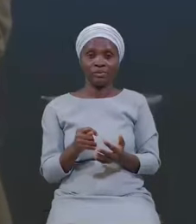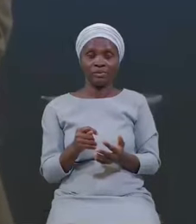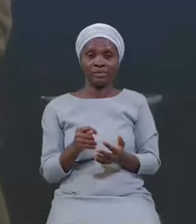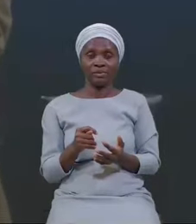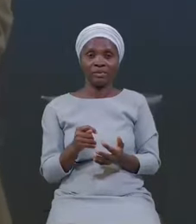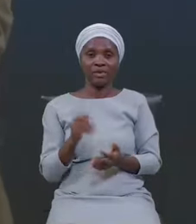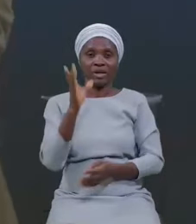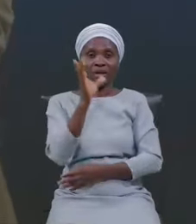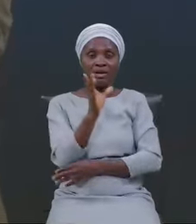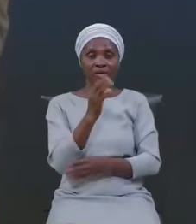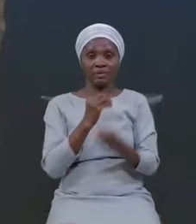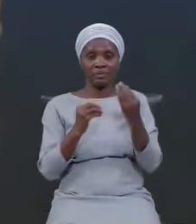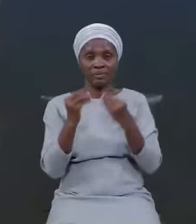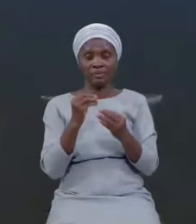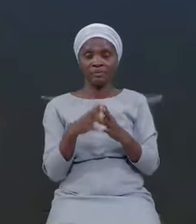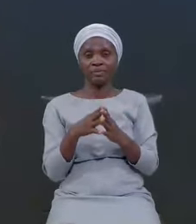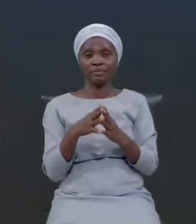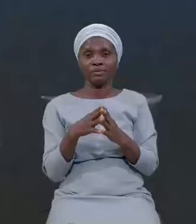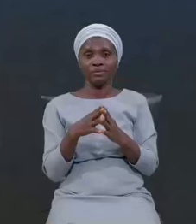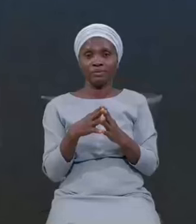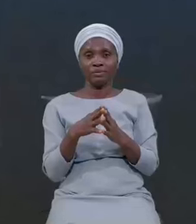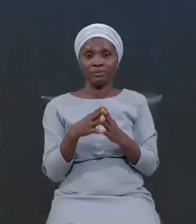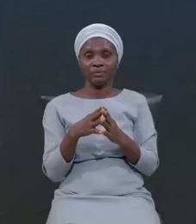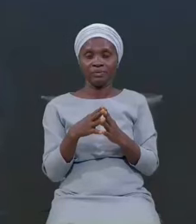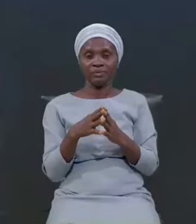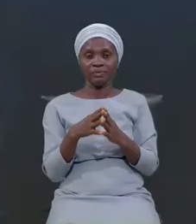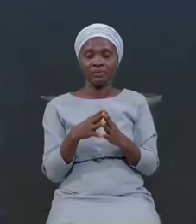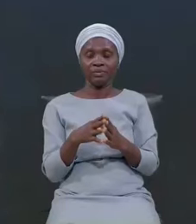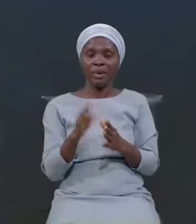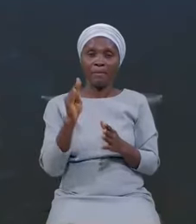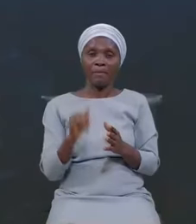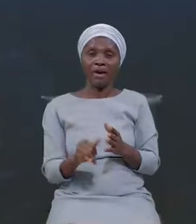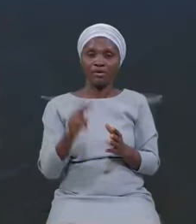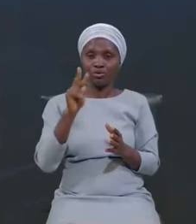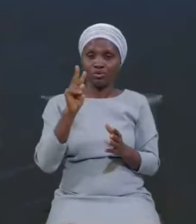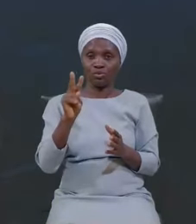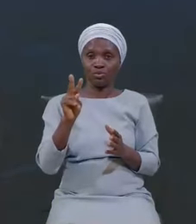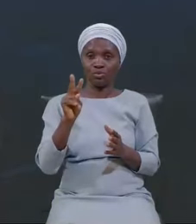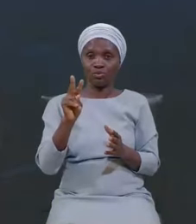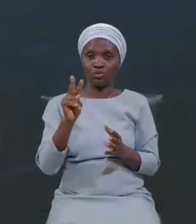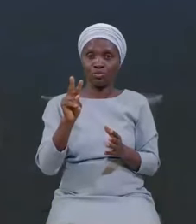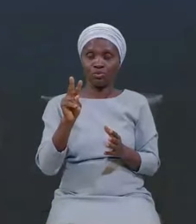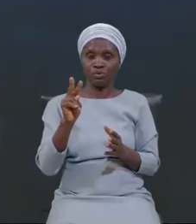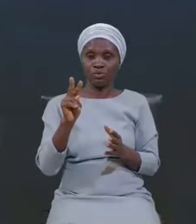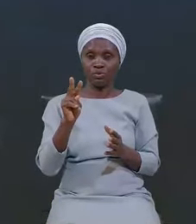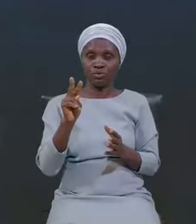Que le programme, cette croisade qui a commencé ce soir, se poursuit